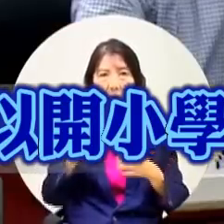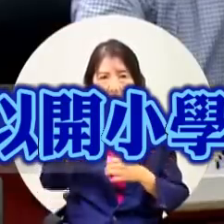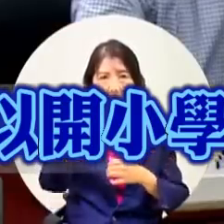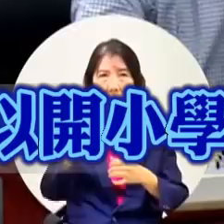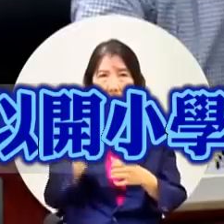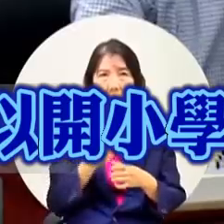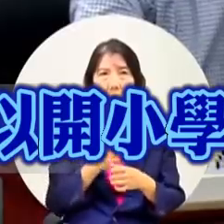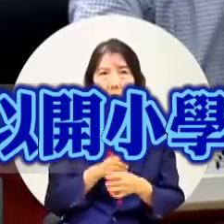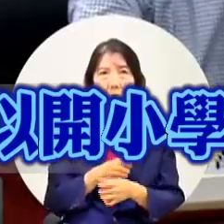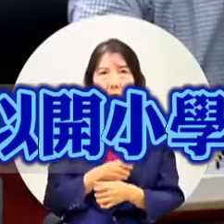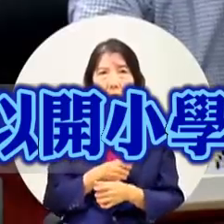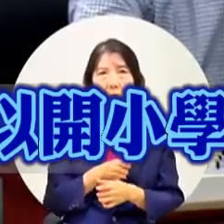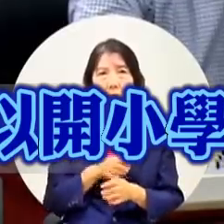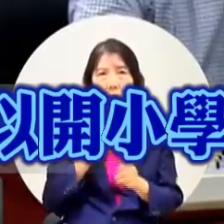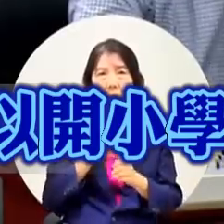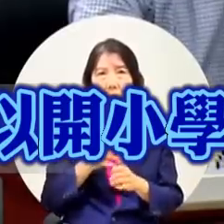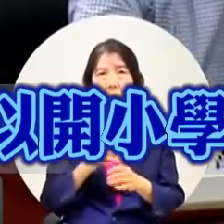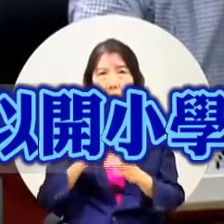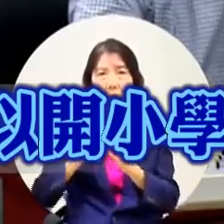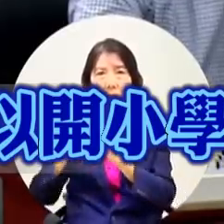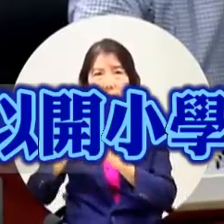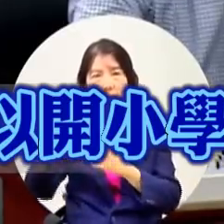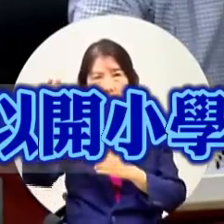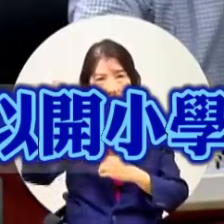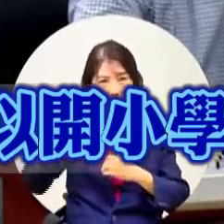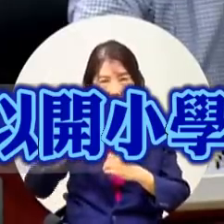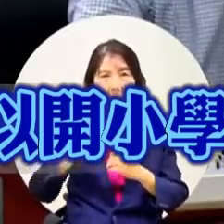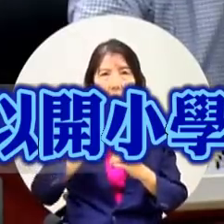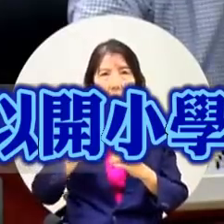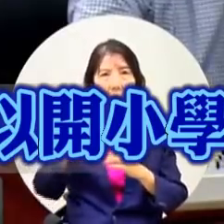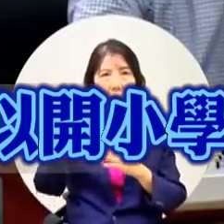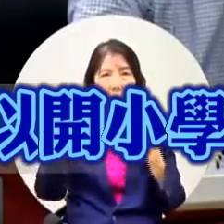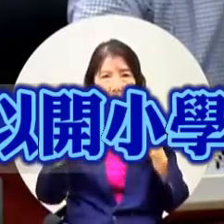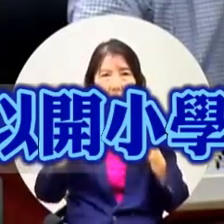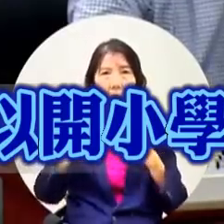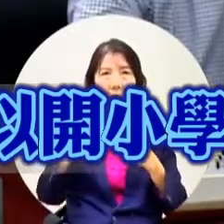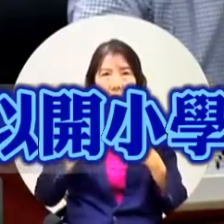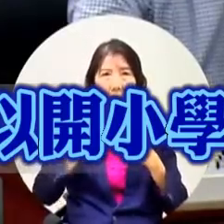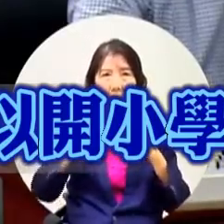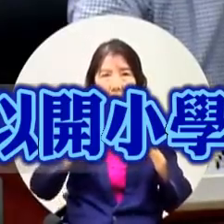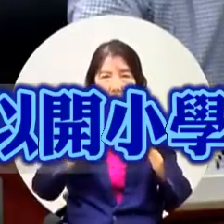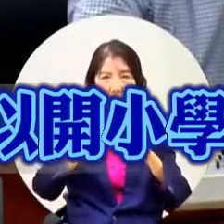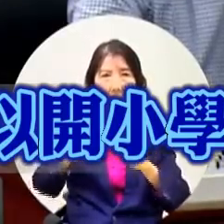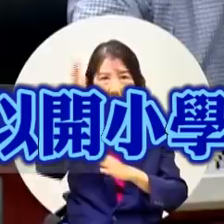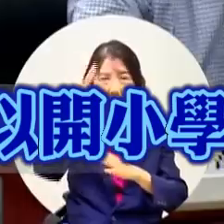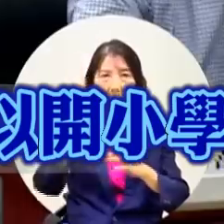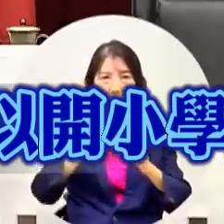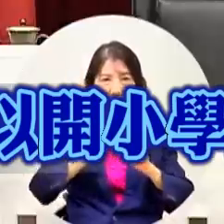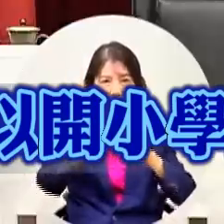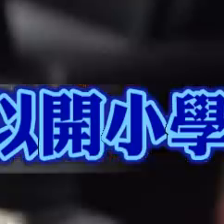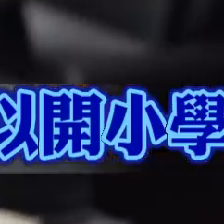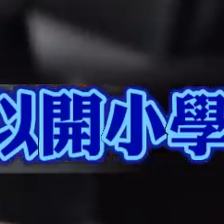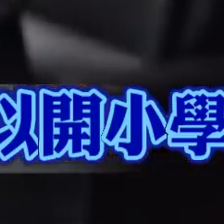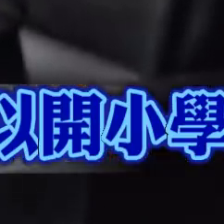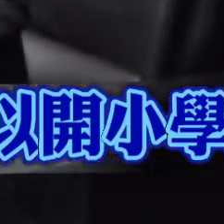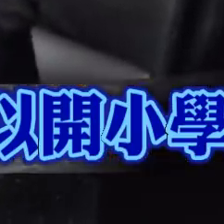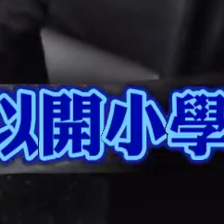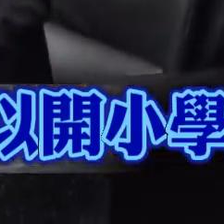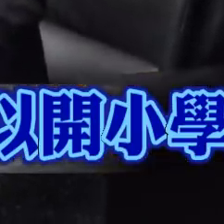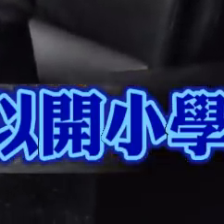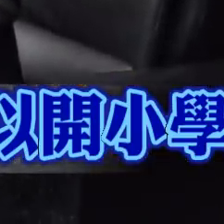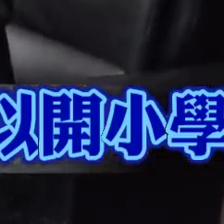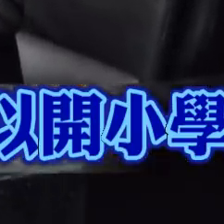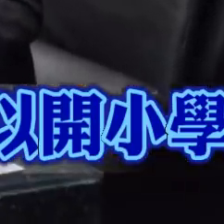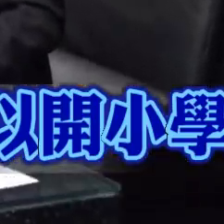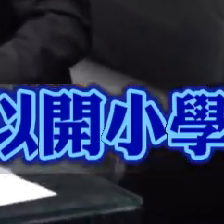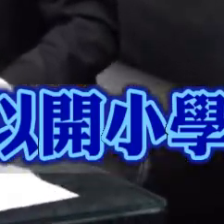善于市民托付给我们的责任，我们要了解事件的发展，我们想要知道市长到底对这个城市了解。 公司之